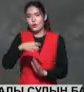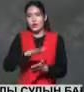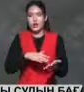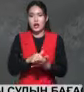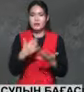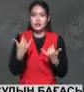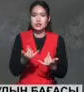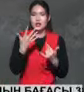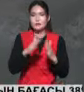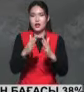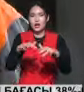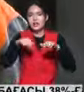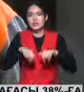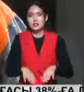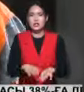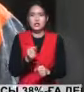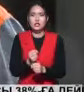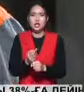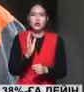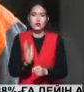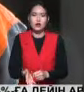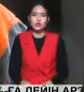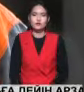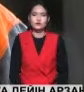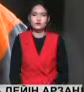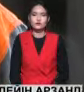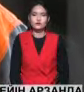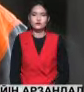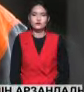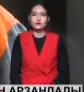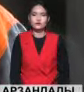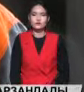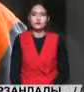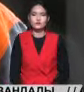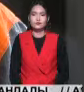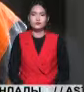5 үй салуға шешім қабылданды. Судан зардап шеккен семьяның біреуіміз